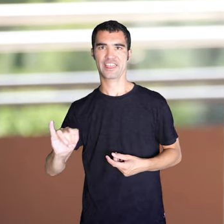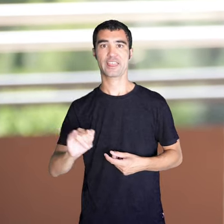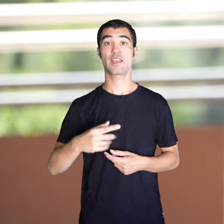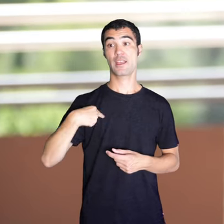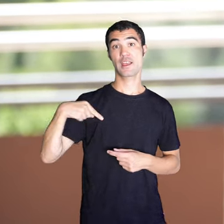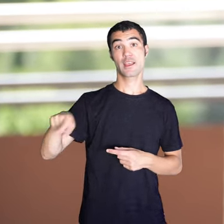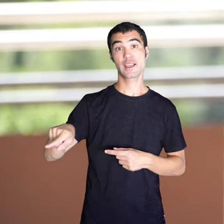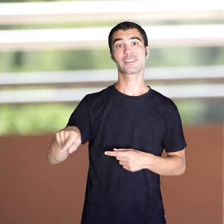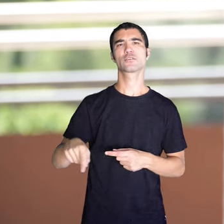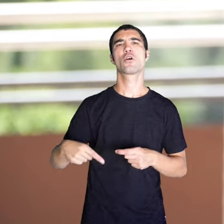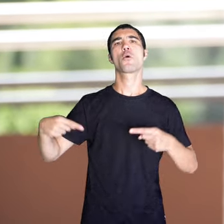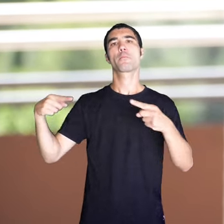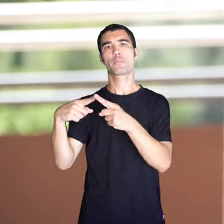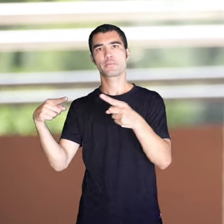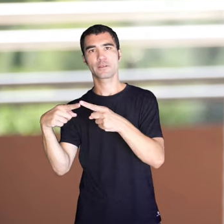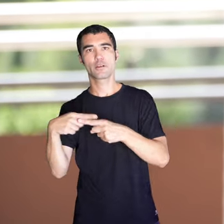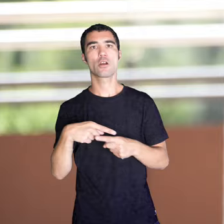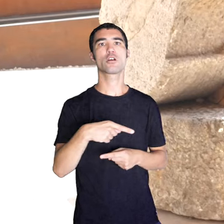cosí d'en Tolo Blau.